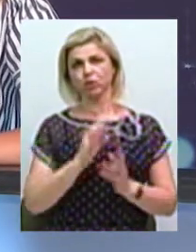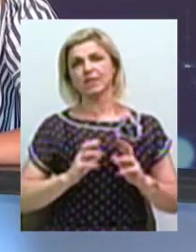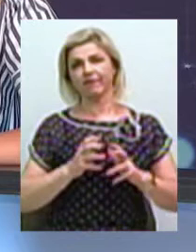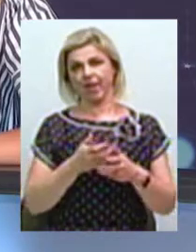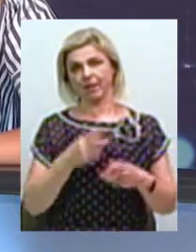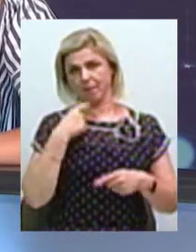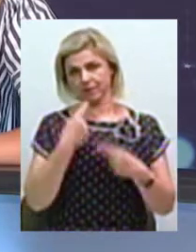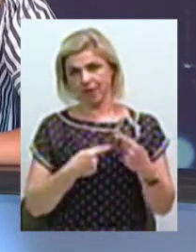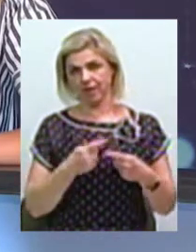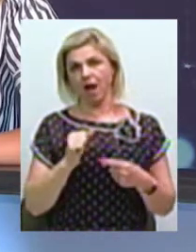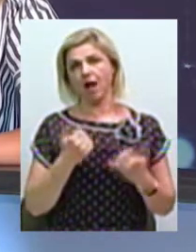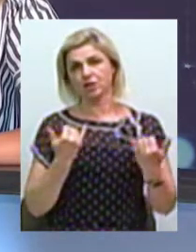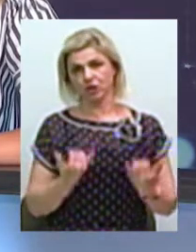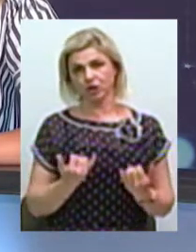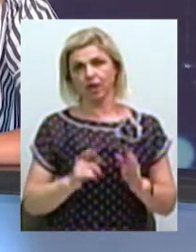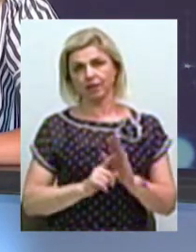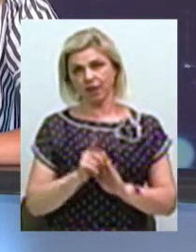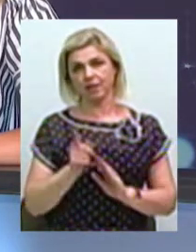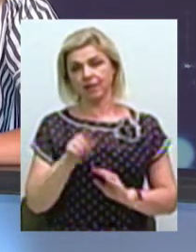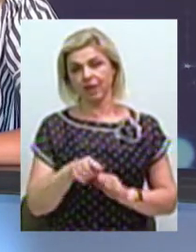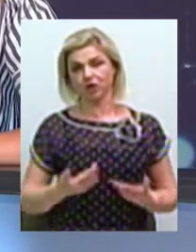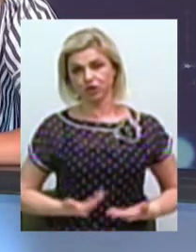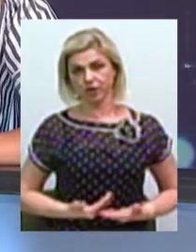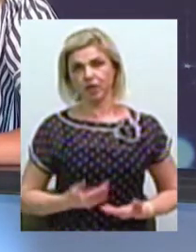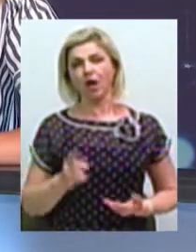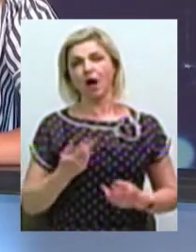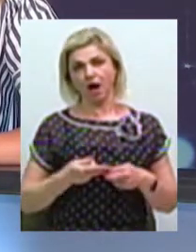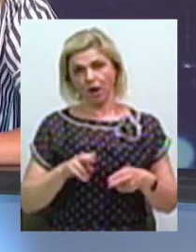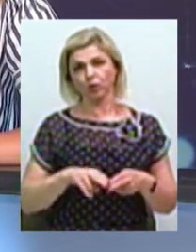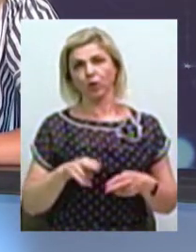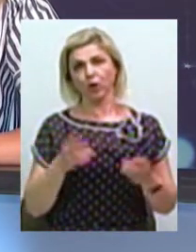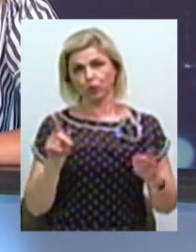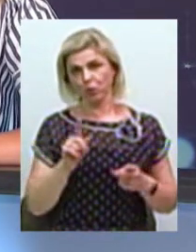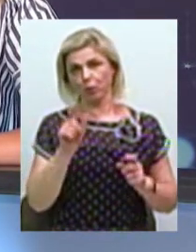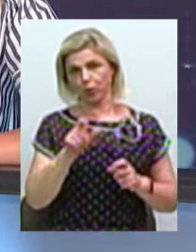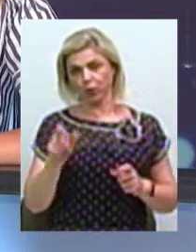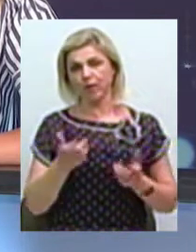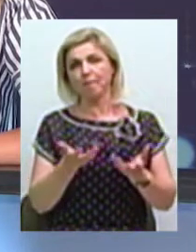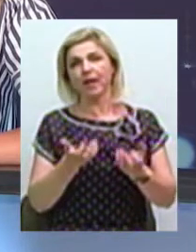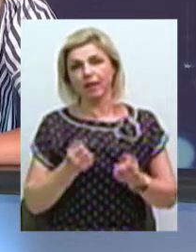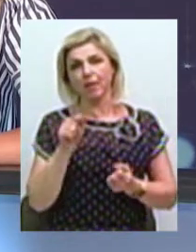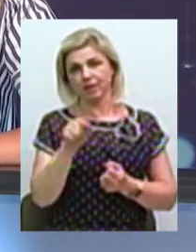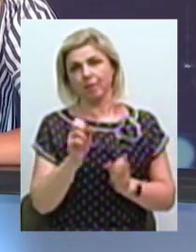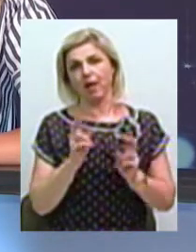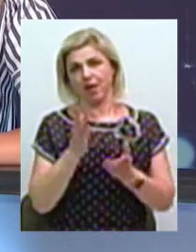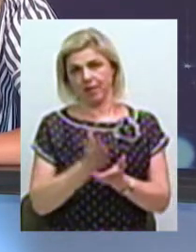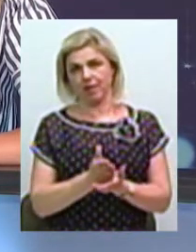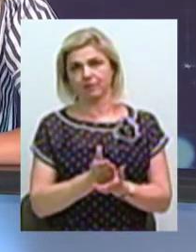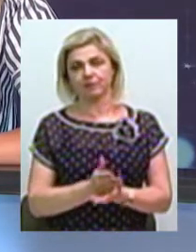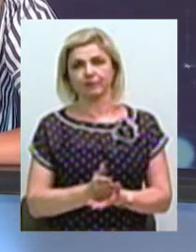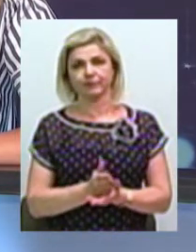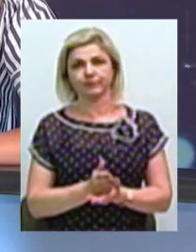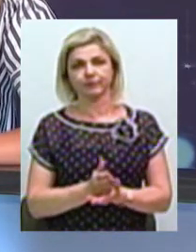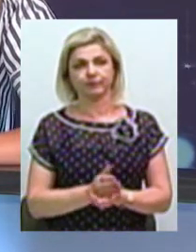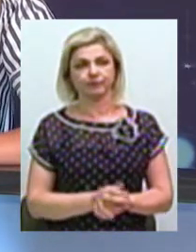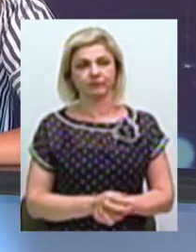постоянно. Ну, а сейчас настала та жизнь, которую надо говорить, чтобы, ну, чтобы люди воспринимали тебя как есть. Ну, не так,